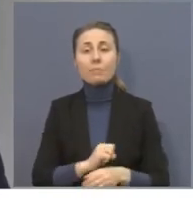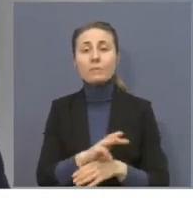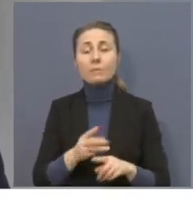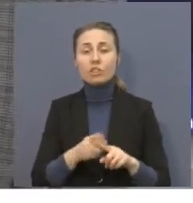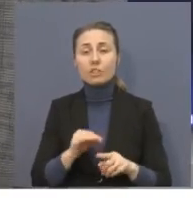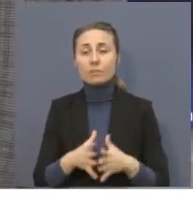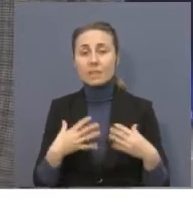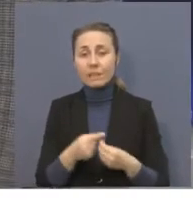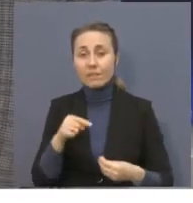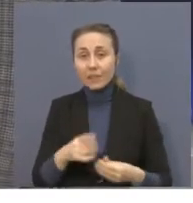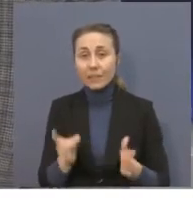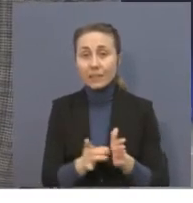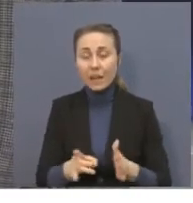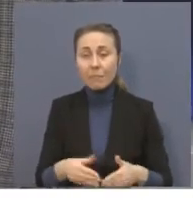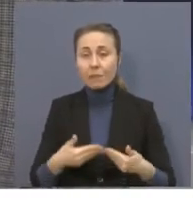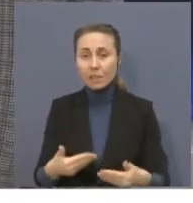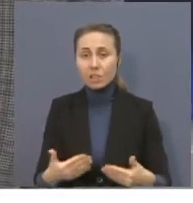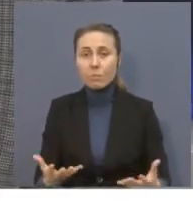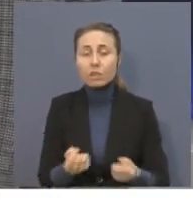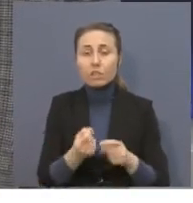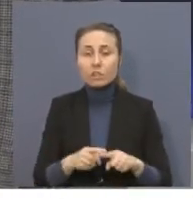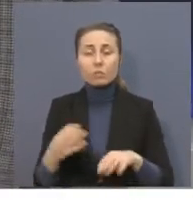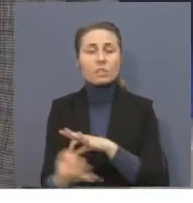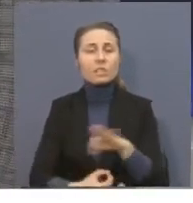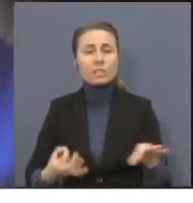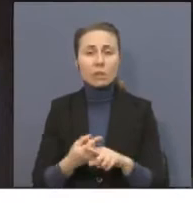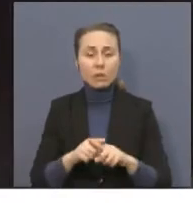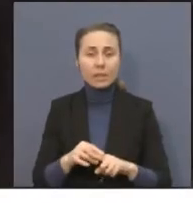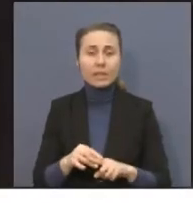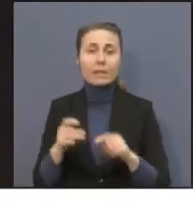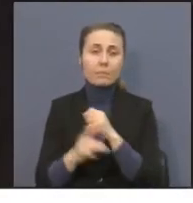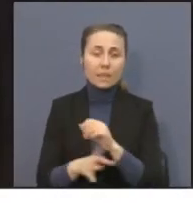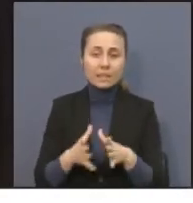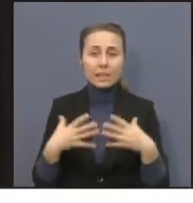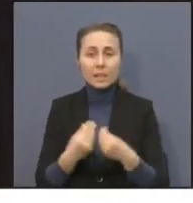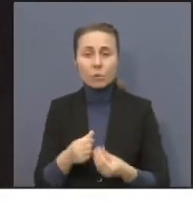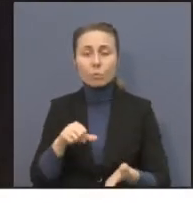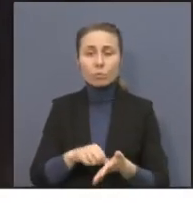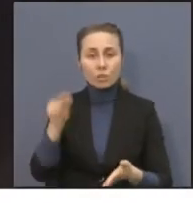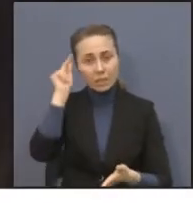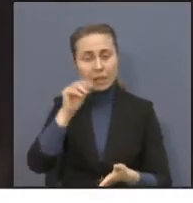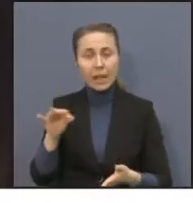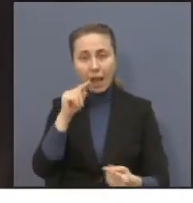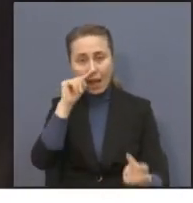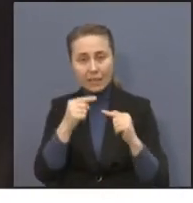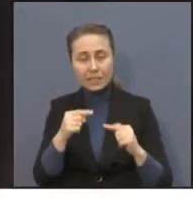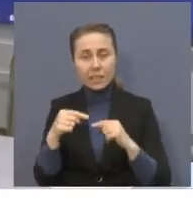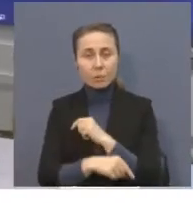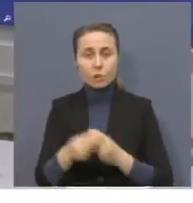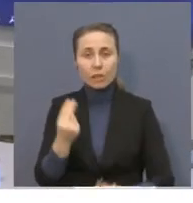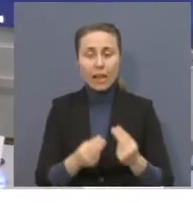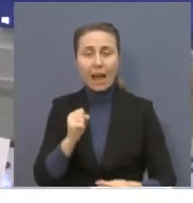раз предложение поступило оказать поддержку студентам из социально уязвимых семей и участникам студенческой антикоррупционной